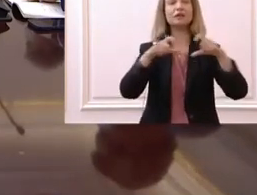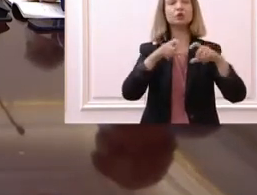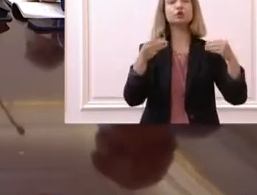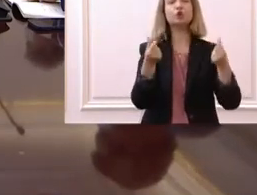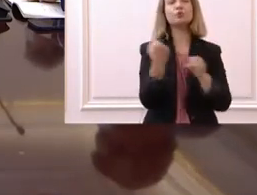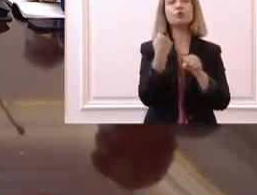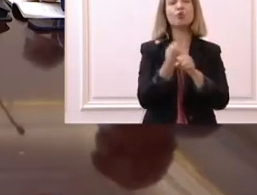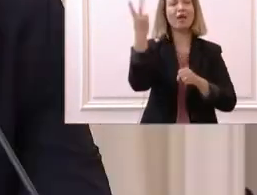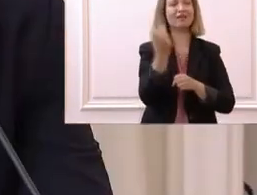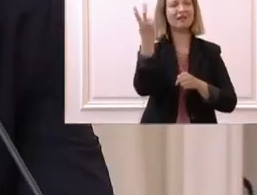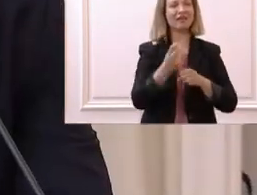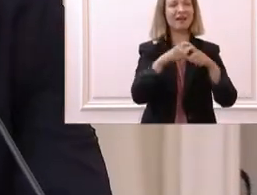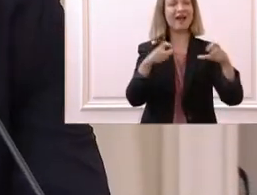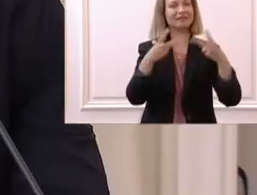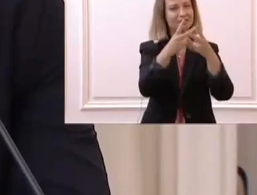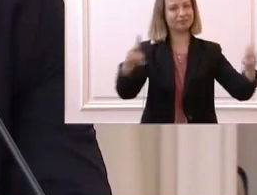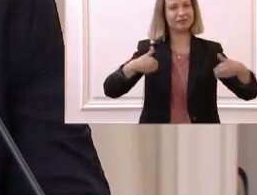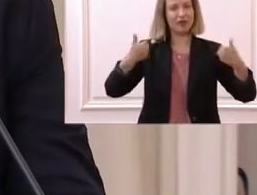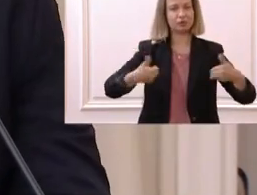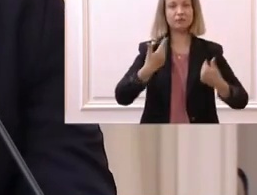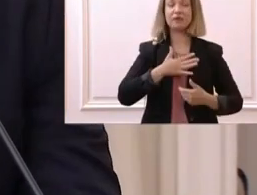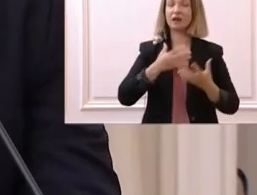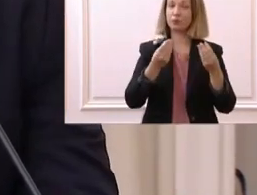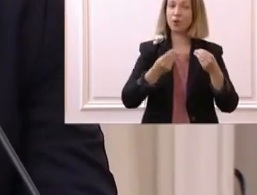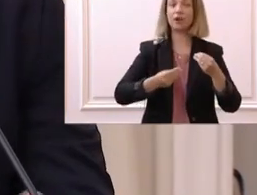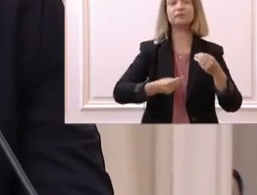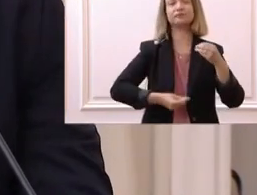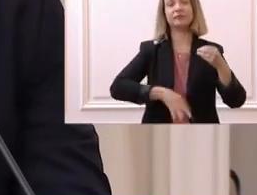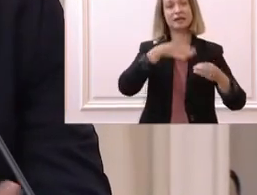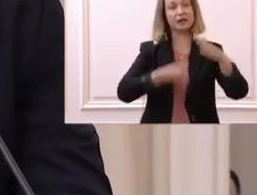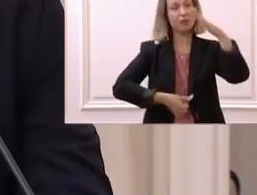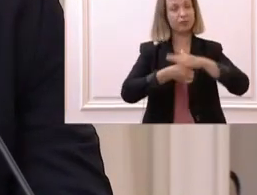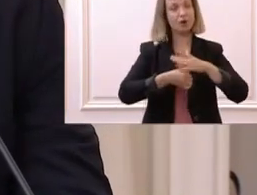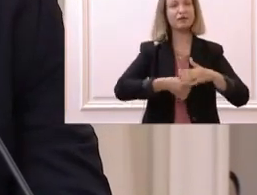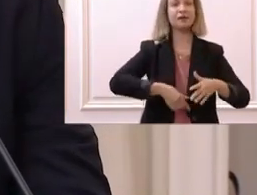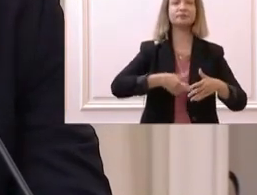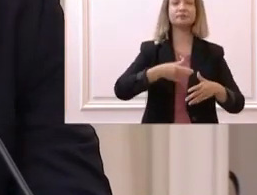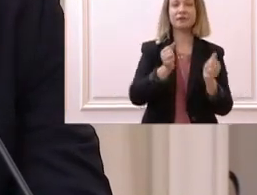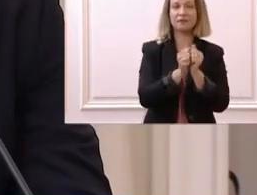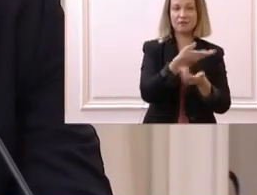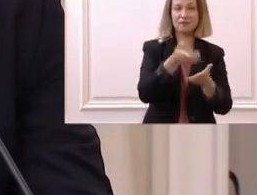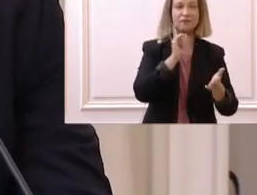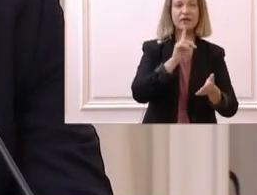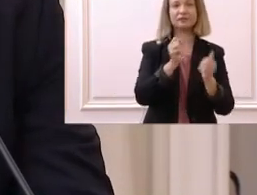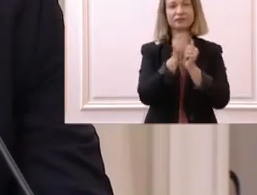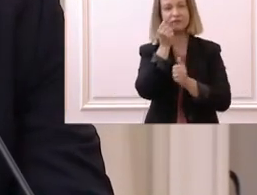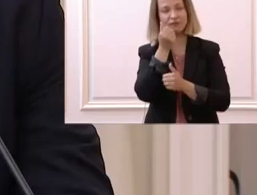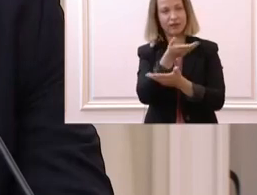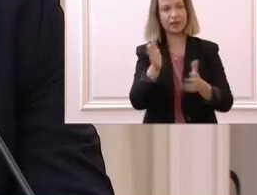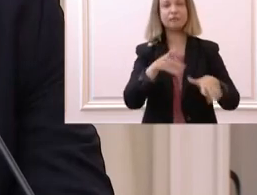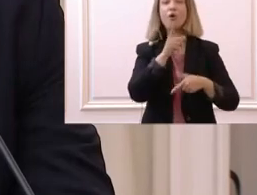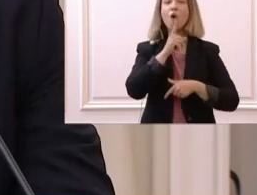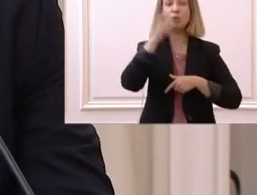5 χρόνια. Και δίνω και 150 ευρώ. Θα σε πάρω μαζί, Αντρέα, να πάω. Εν τω μεταξύ, να πιω, όταν βγήκε ο Πρωθυπουργός, δεν πολύ κατάλαβα, επειδή δεν άκουσα την ηλικία και